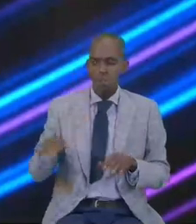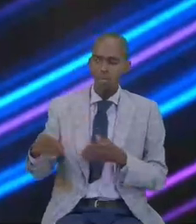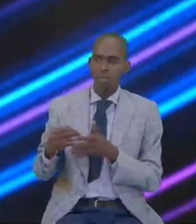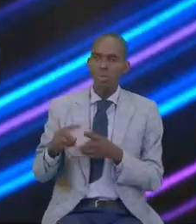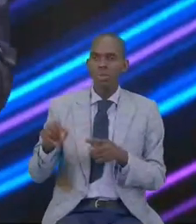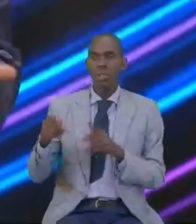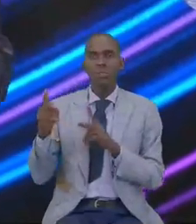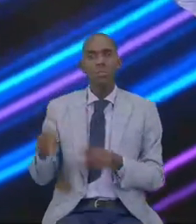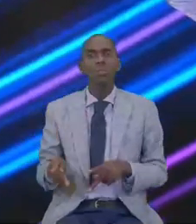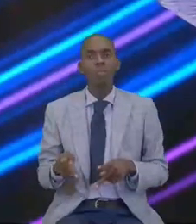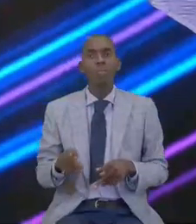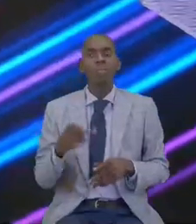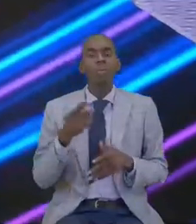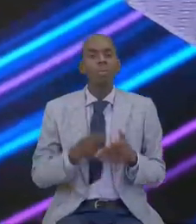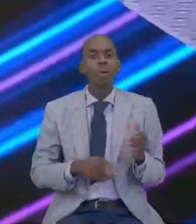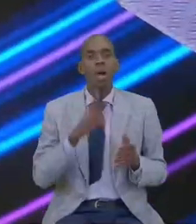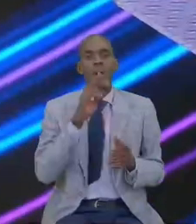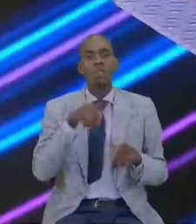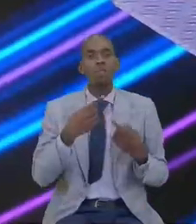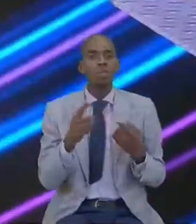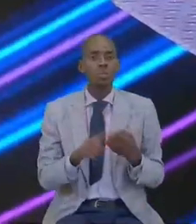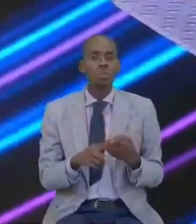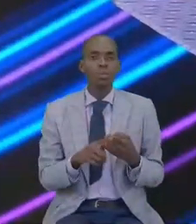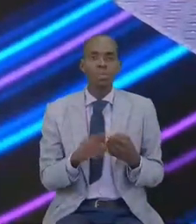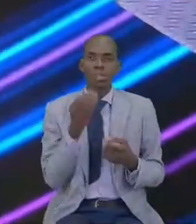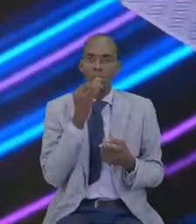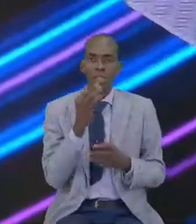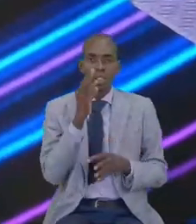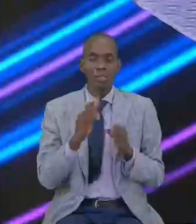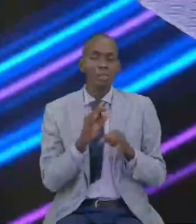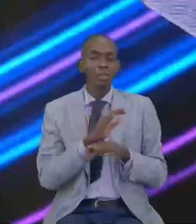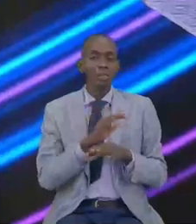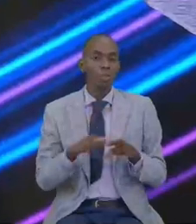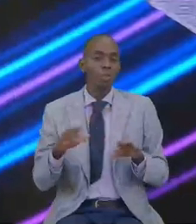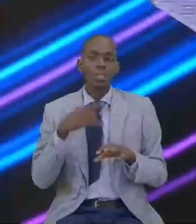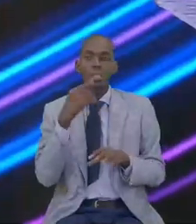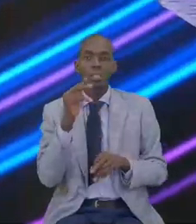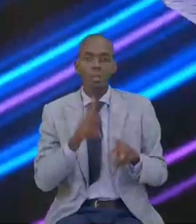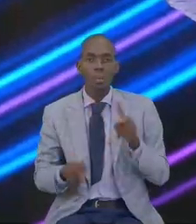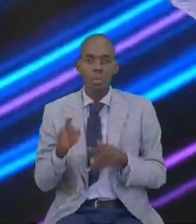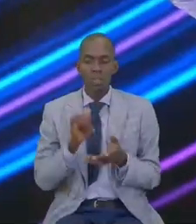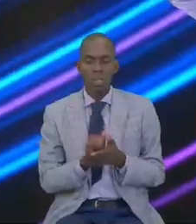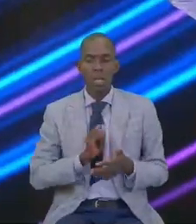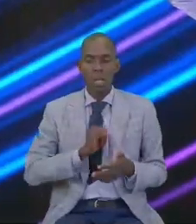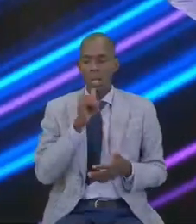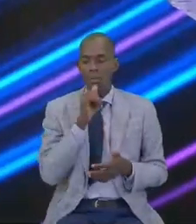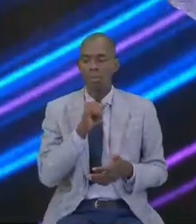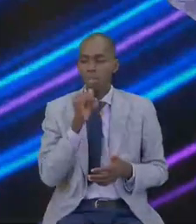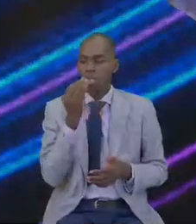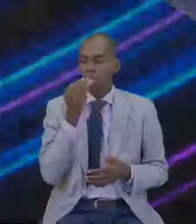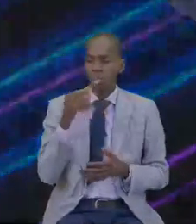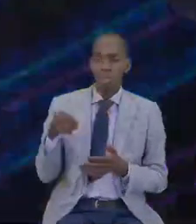ça. Qu'est-ce que tu vas manger si tu ne dis pas aux gens que je ne mange pas ceci? Tu peux mourir de